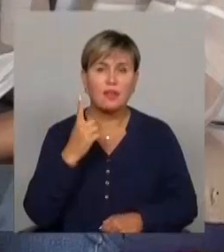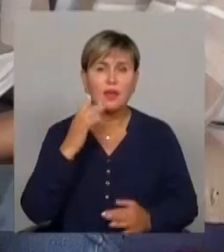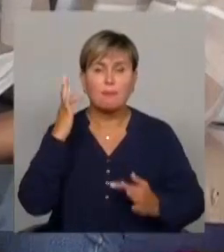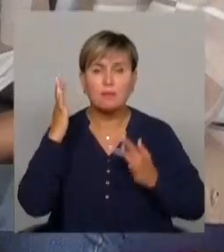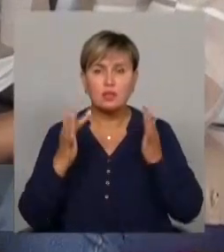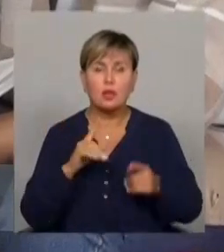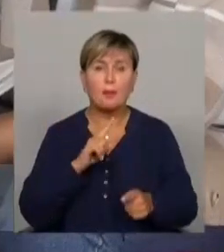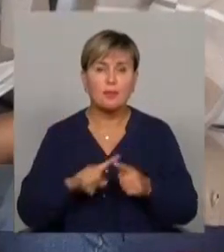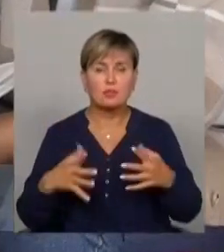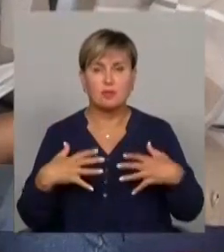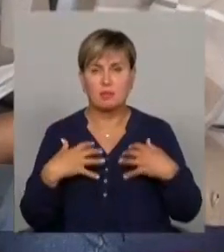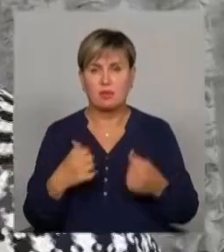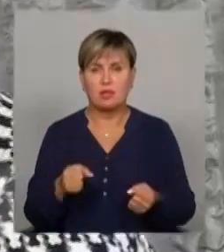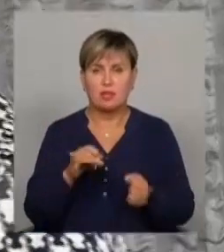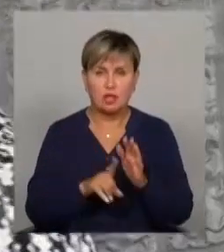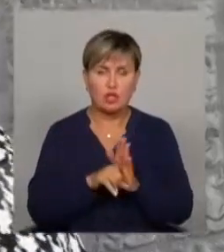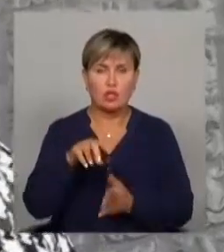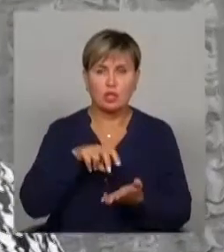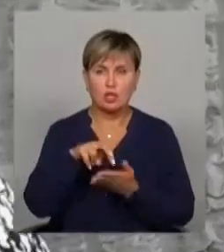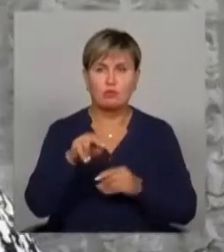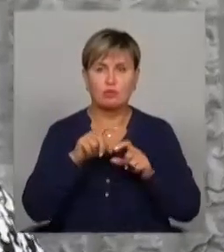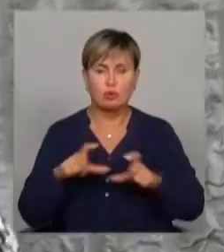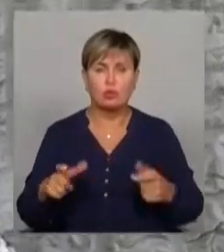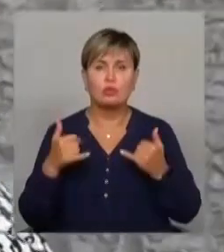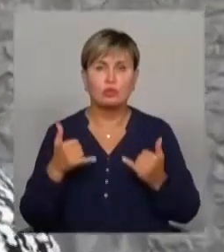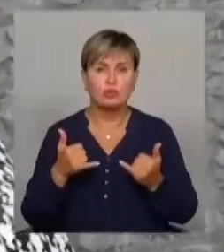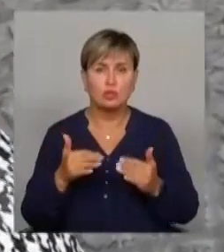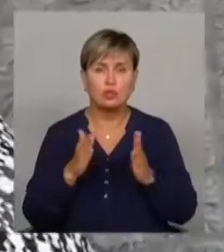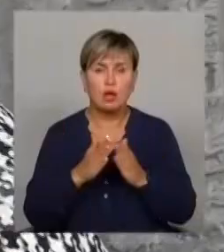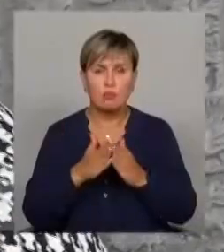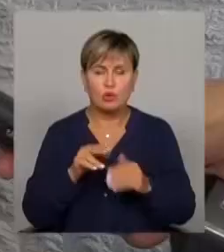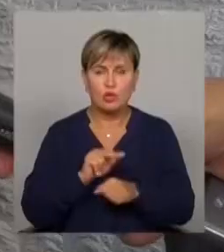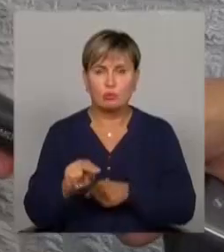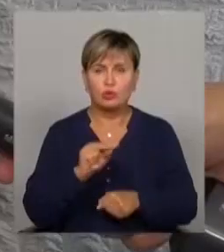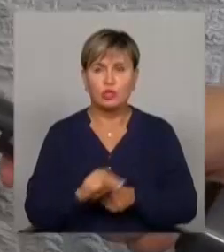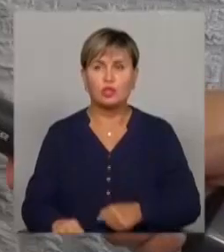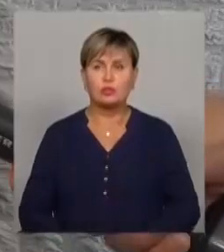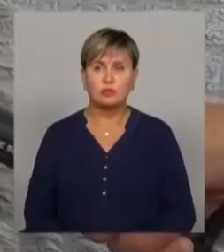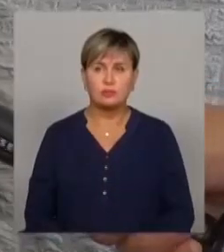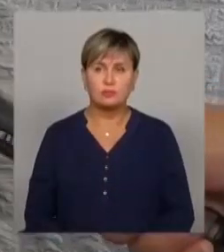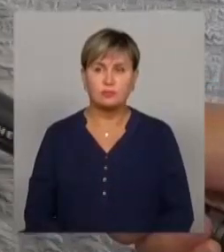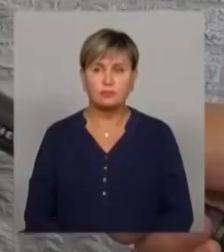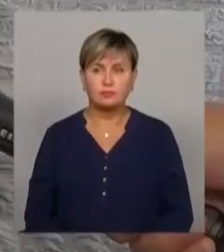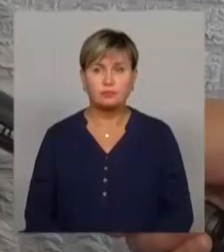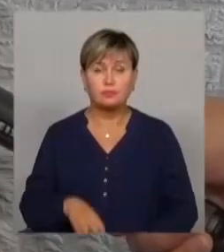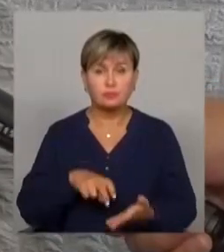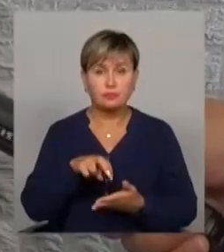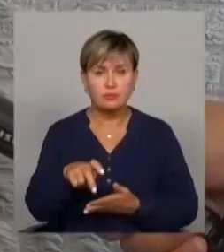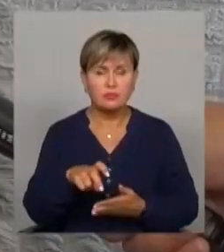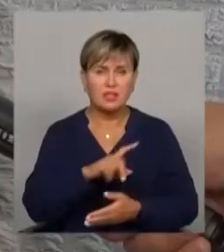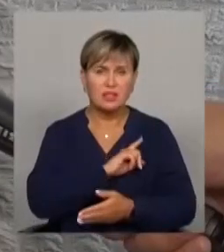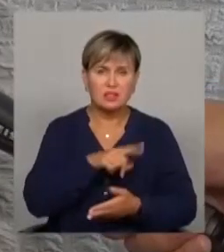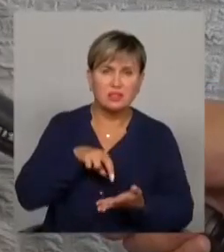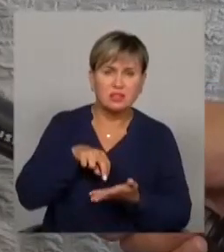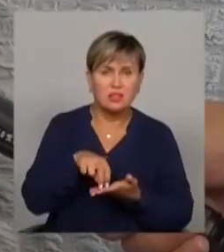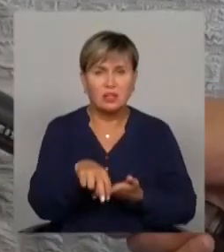– поскорее поправиться и начать ходить в школу, ведь сейчас она на домашнем обучении. Ходьба оказывает сильное давление